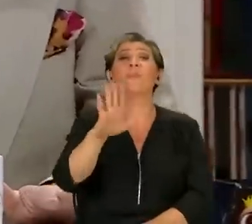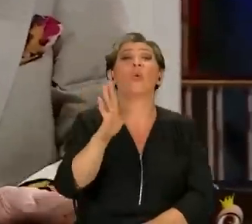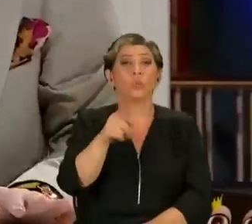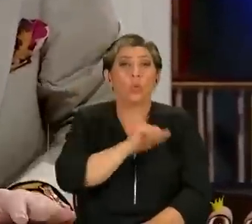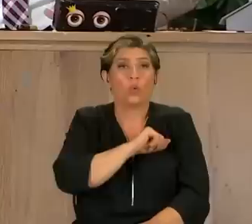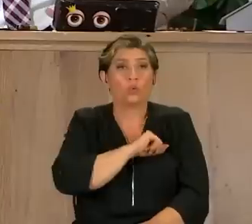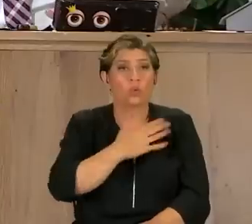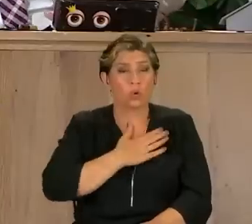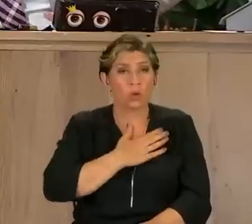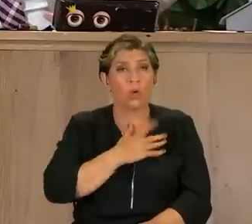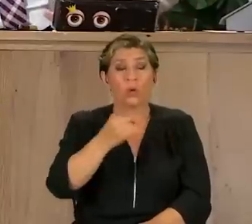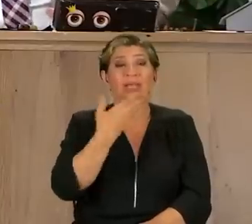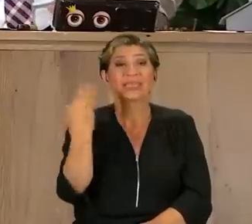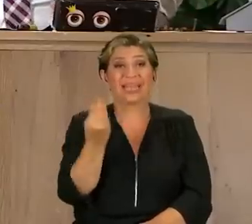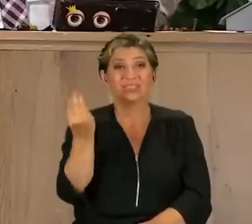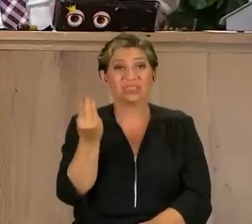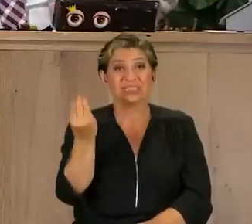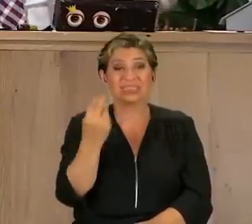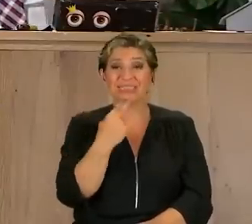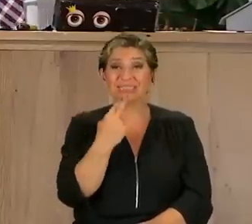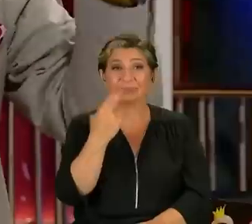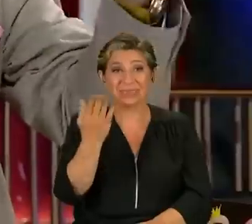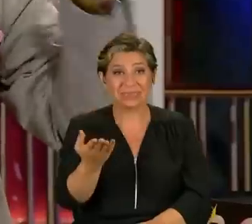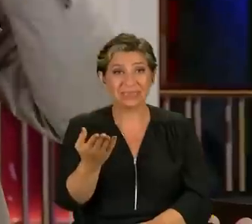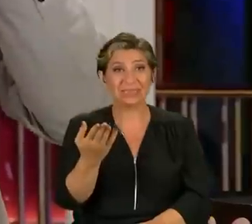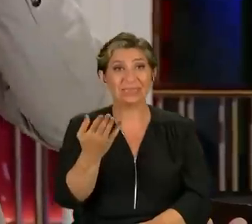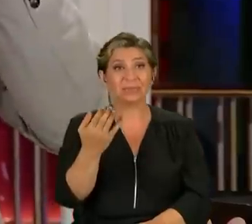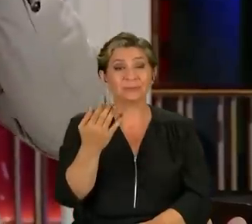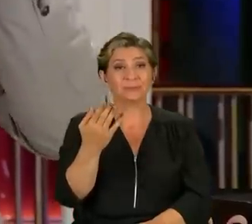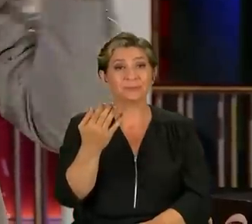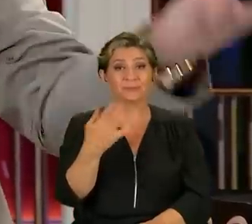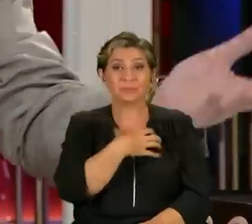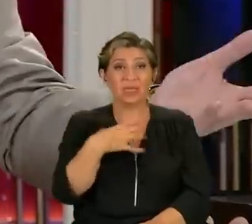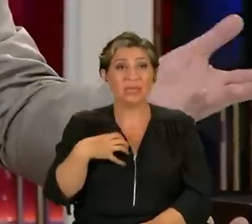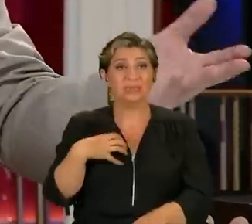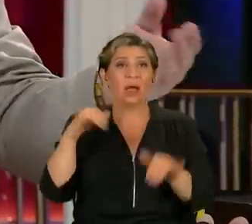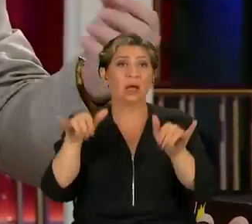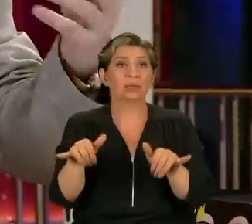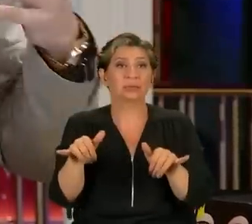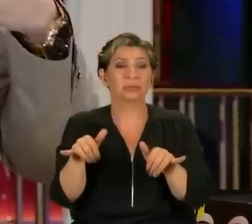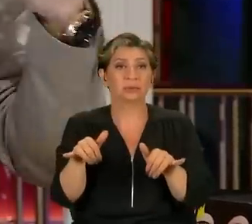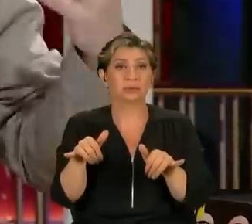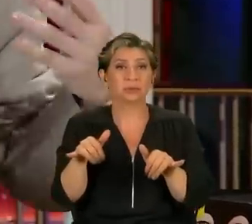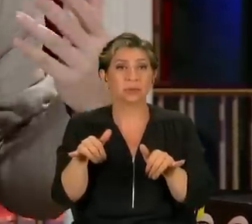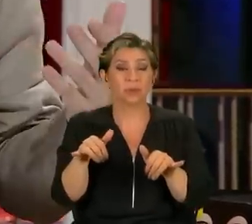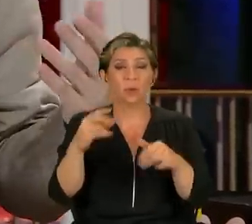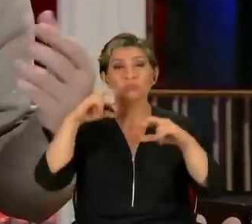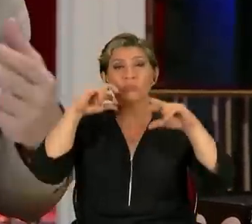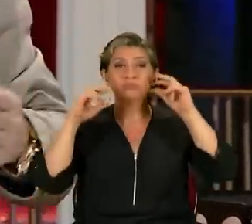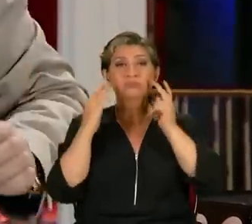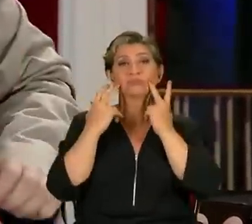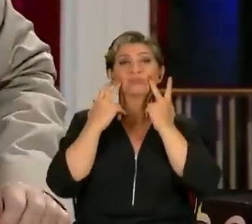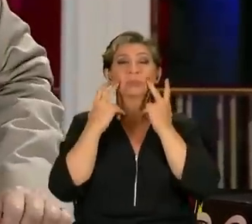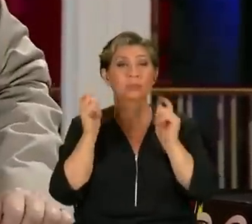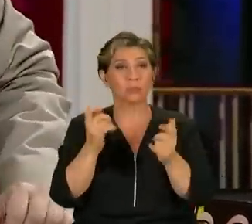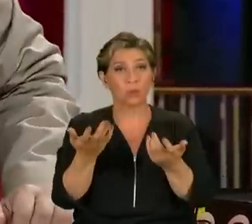beni korkutuyor. Yani o genç kızımızın annesi de böyle şeyler